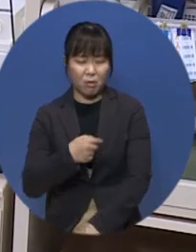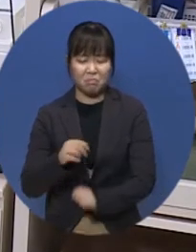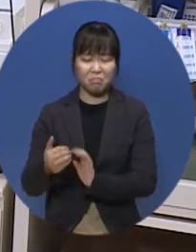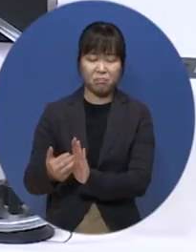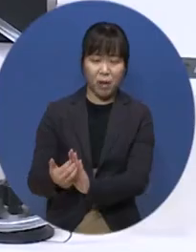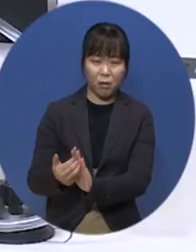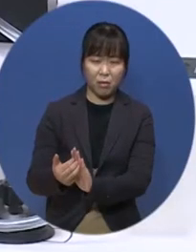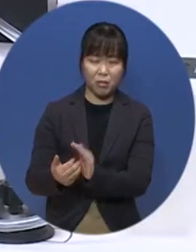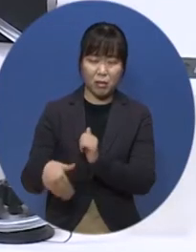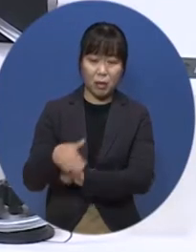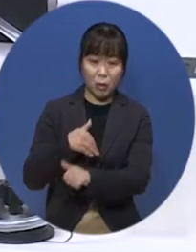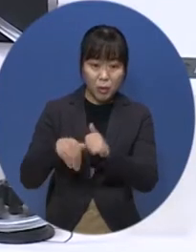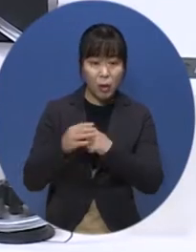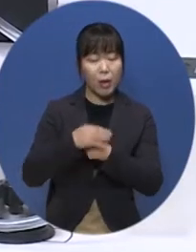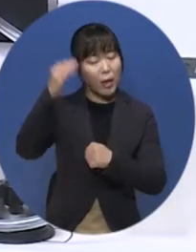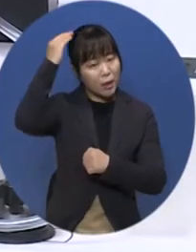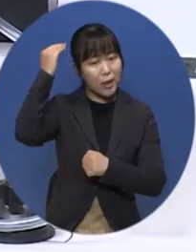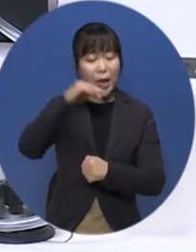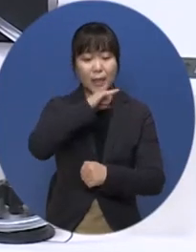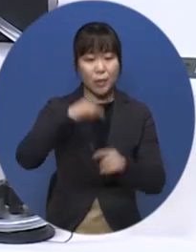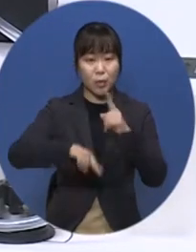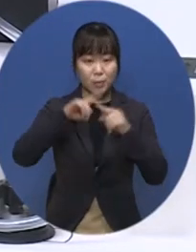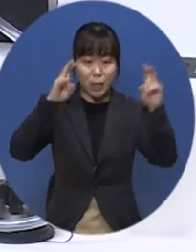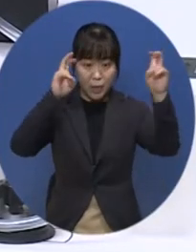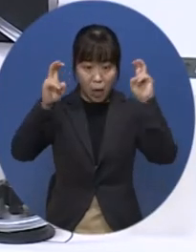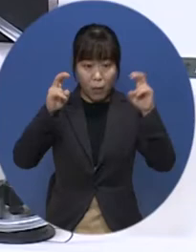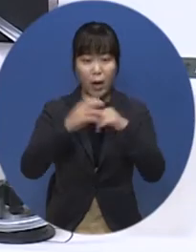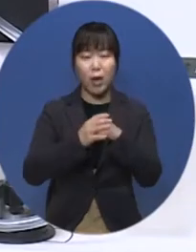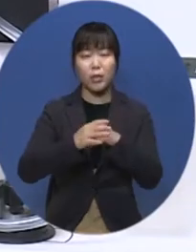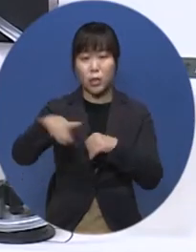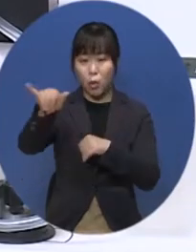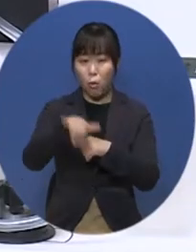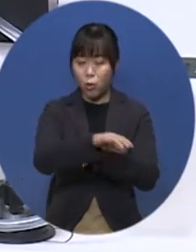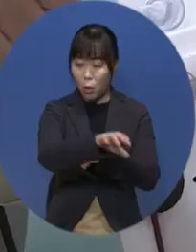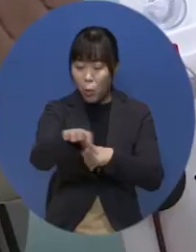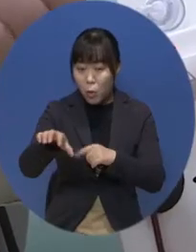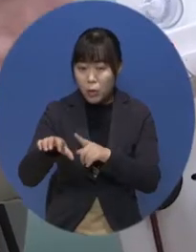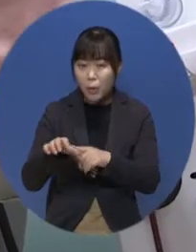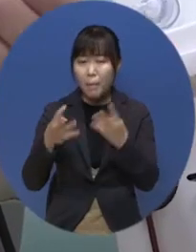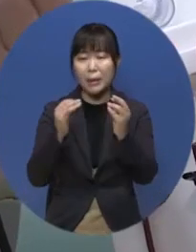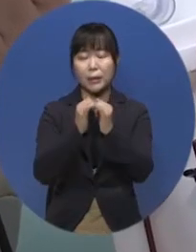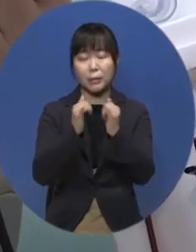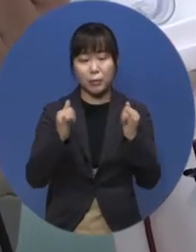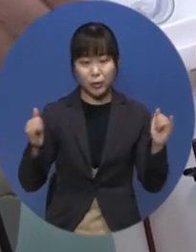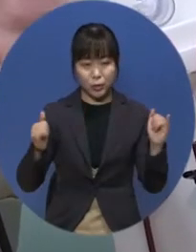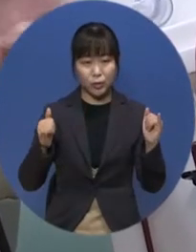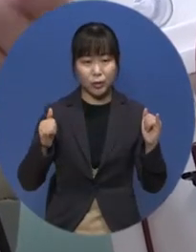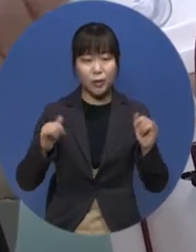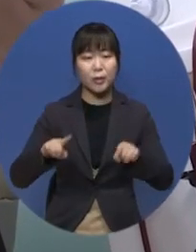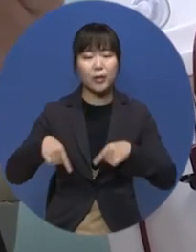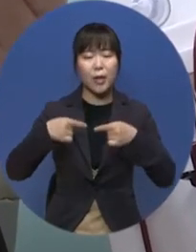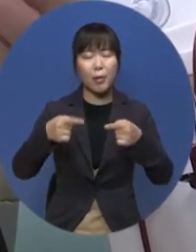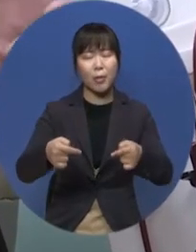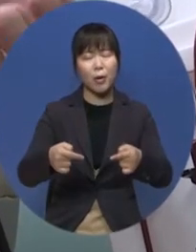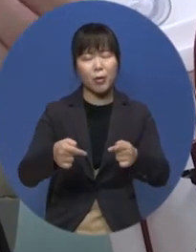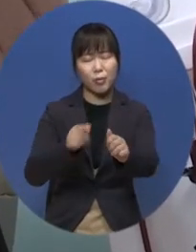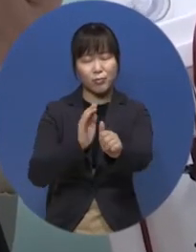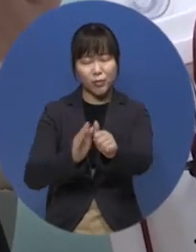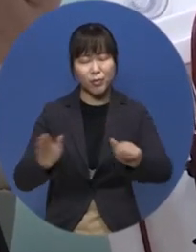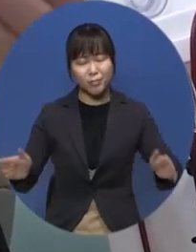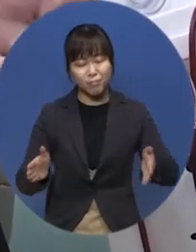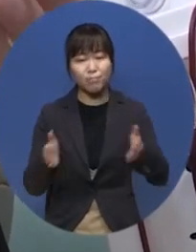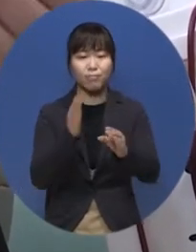가운데 대한적십자사와 전국 거절의 집은 많은 시민들이 커널의 함께 동참할 것을 동료